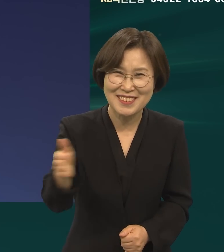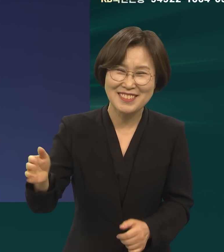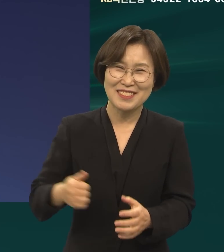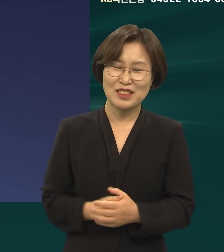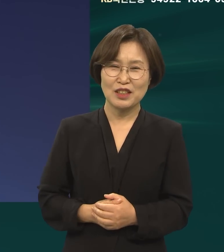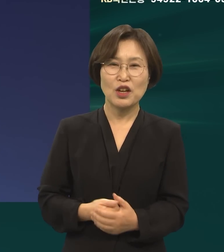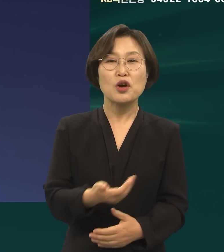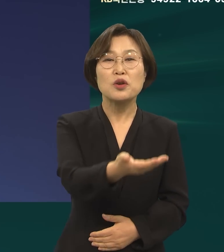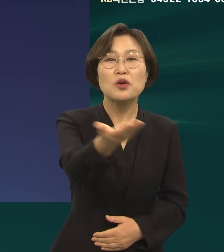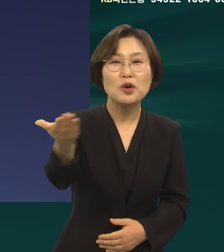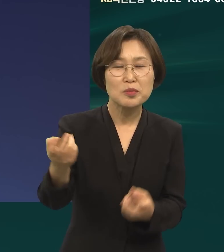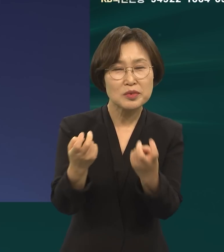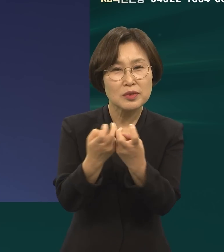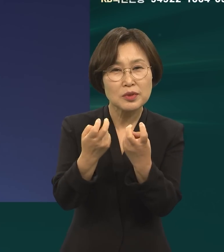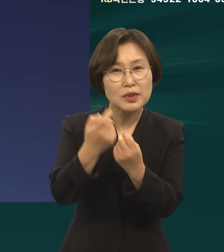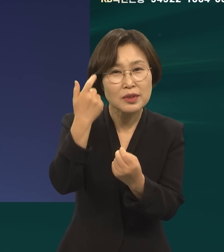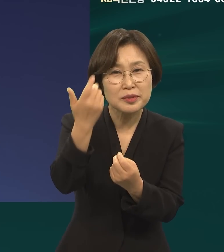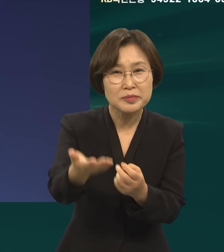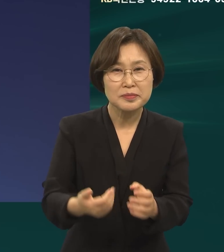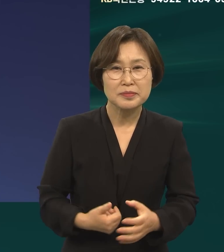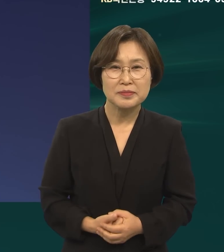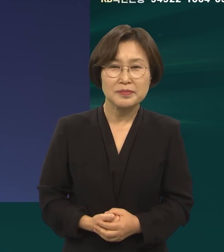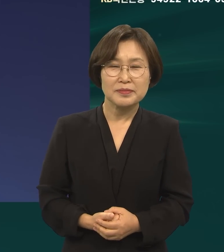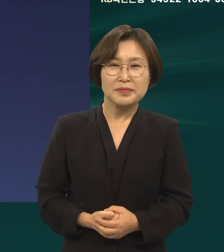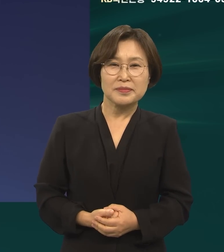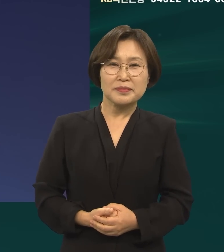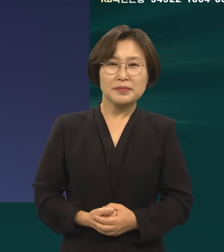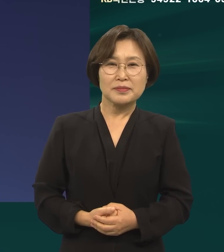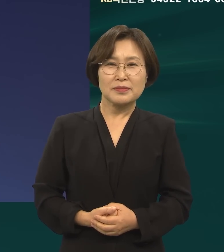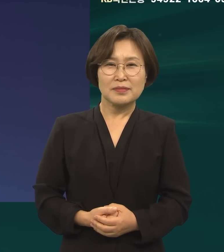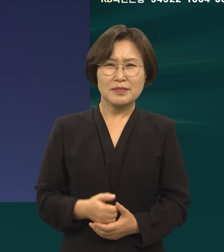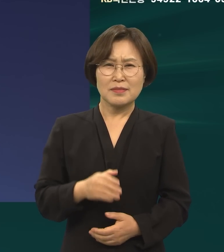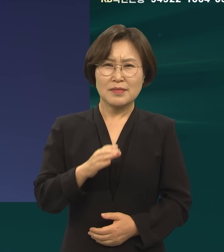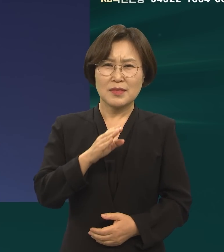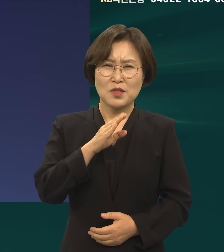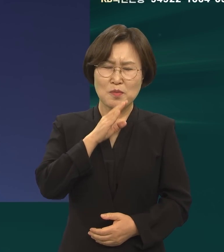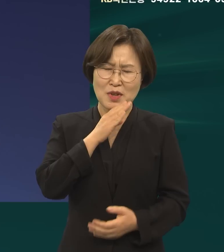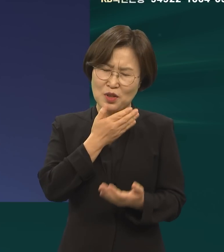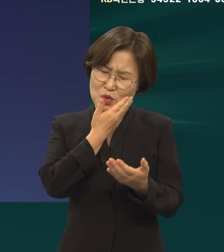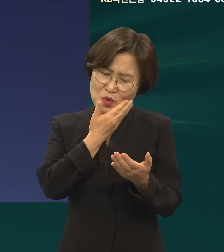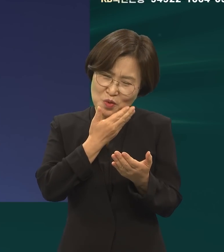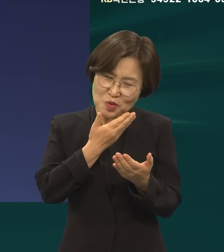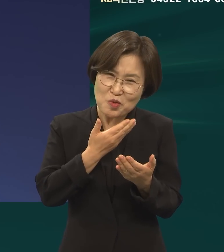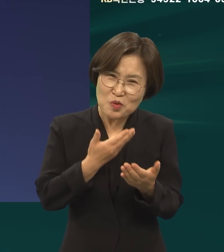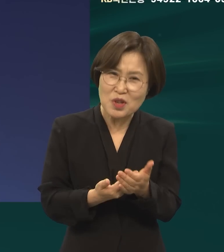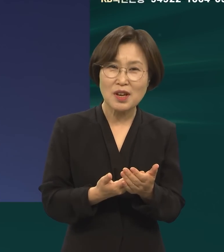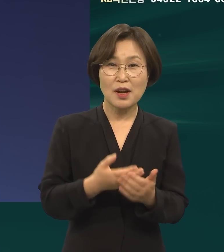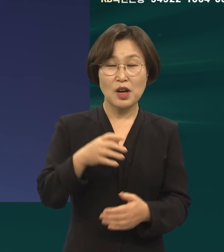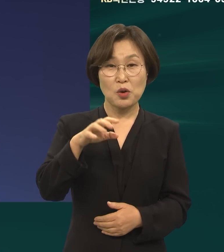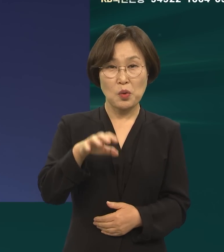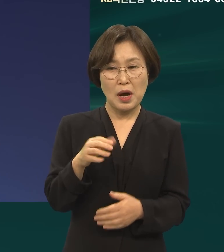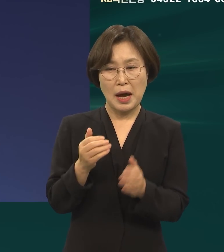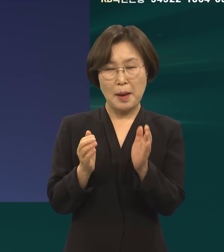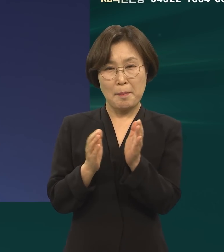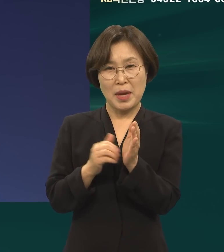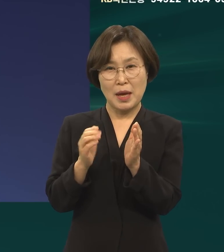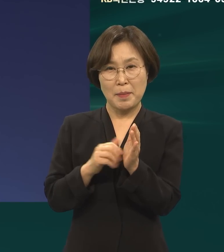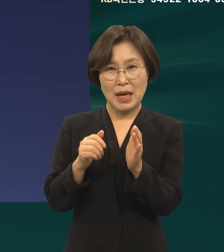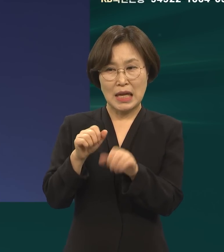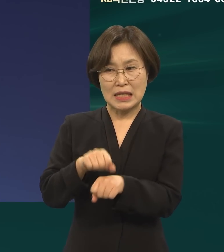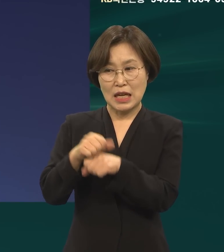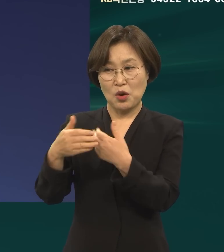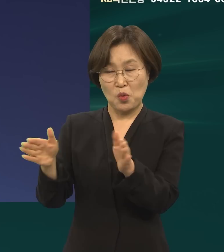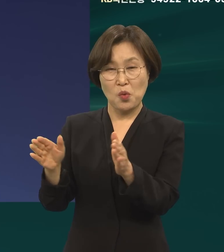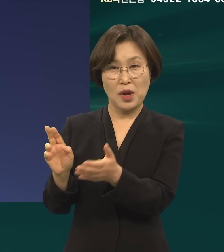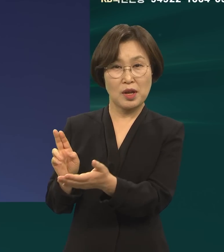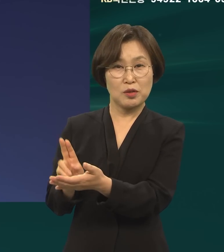여러분은 어떻게 하실 겁니까? 이거를 정말 가장 소중한 곳에 아니면 자기 어떤 비밀 창고에 넣어서